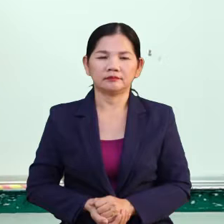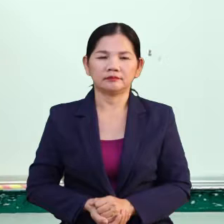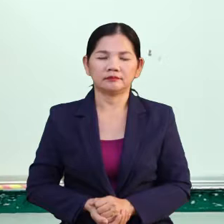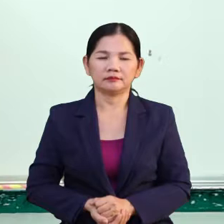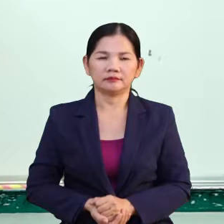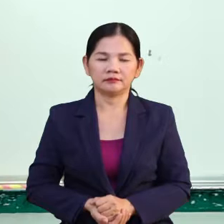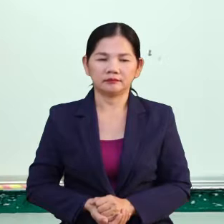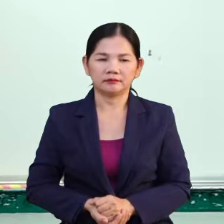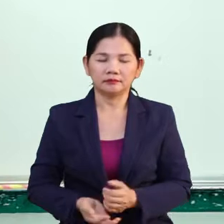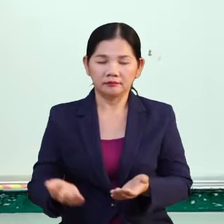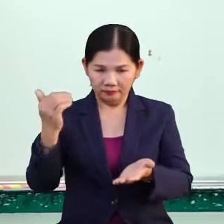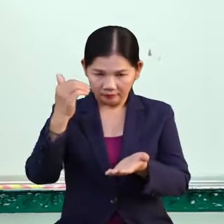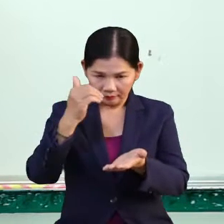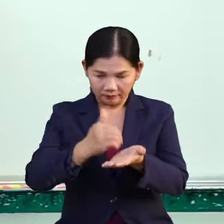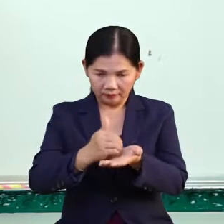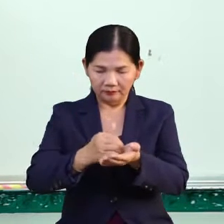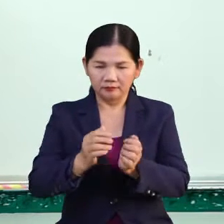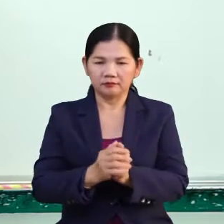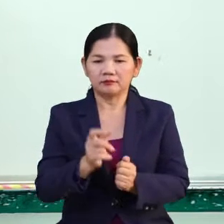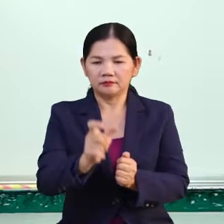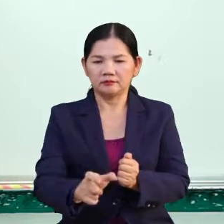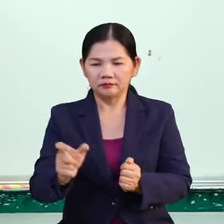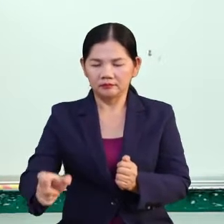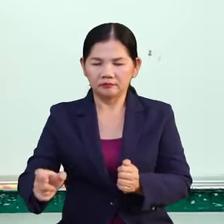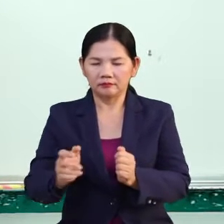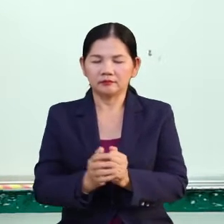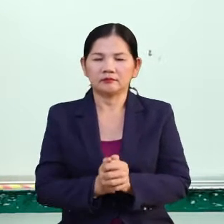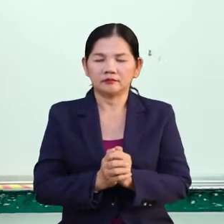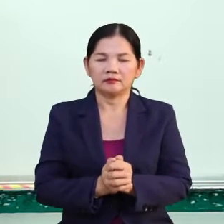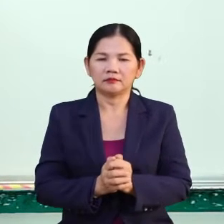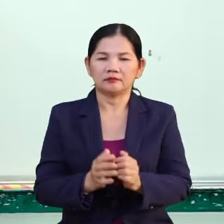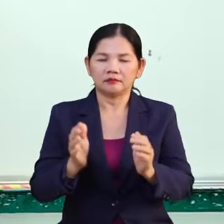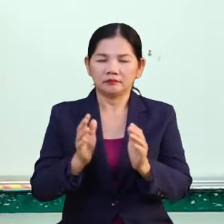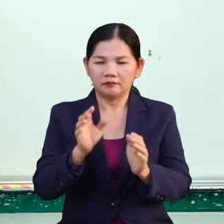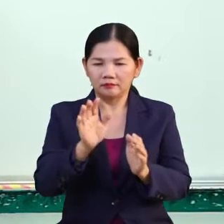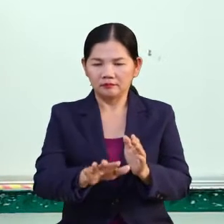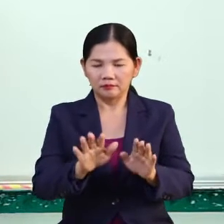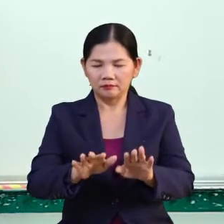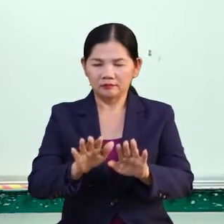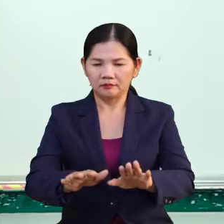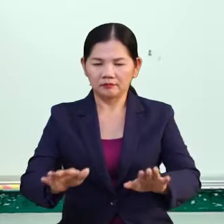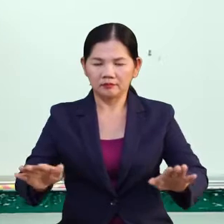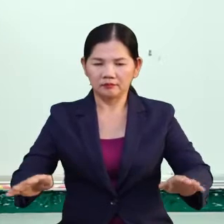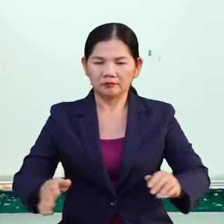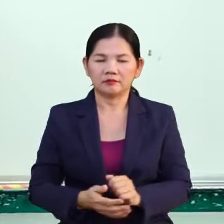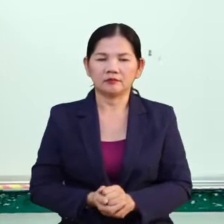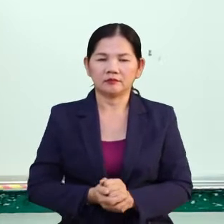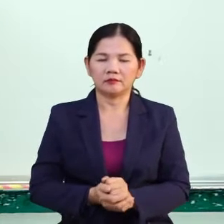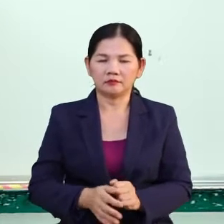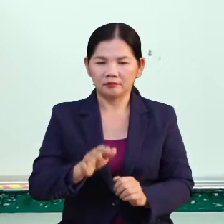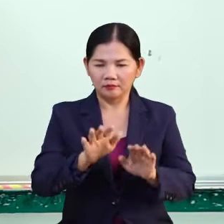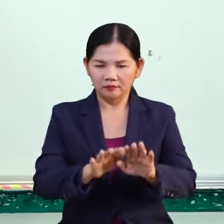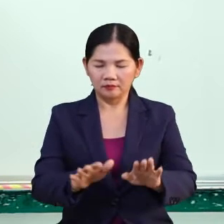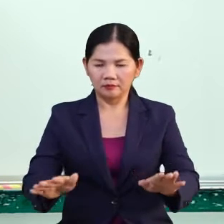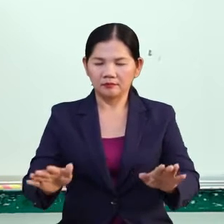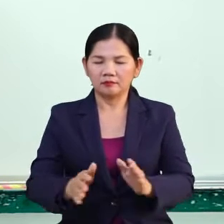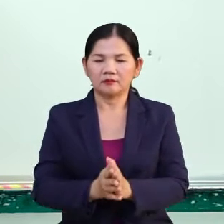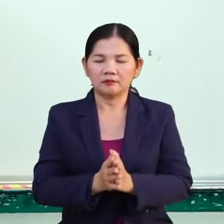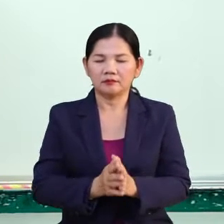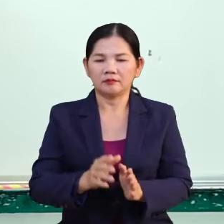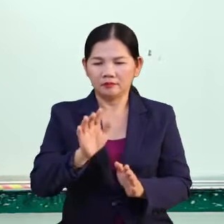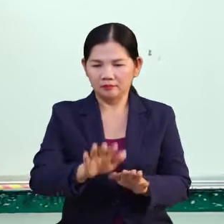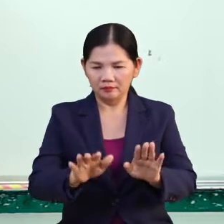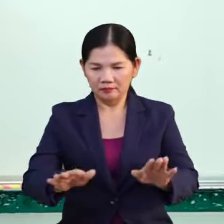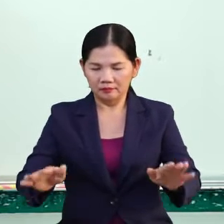ម្ដងទៀតណាកូនណាតាមមនុស្សដែលកូនកូនណាឬក៏អ្នកណាគ្រូតែគ្រូប្រើពាក្យកូនចាចាតា